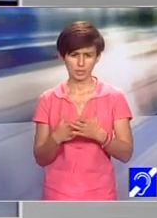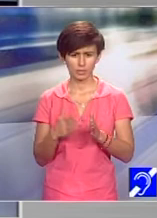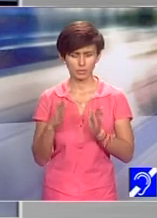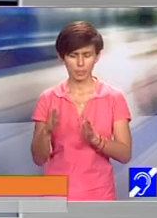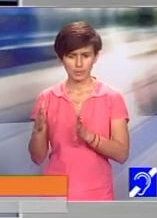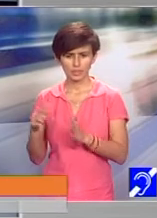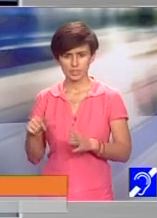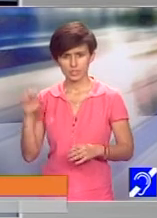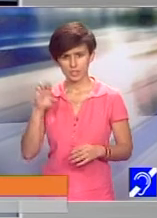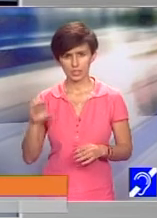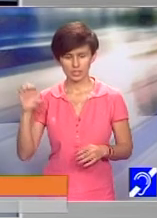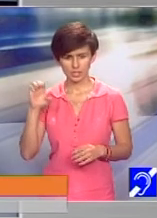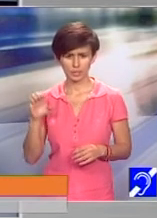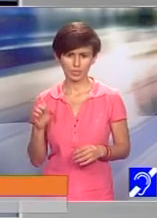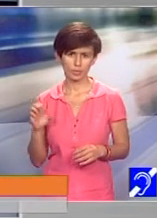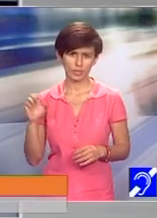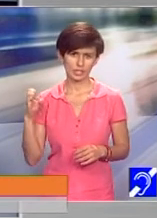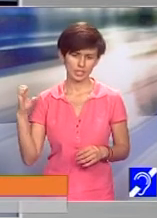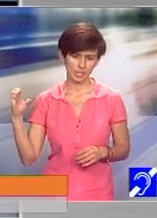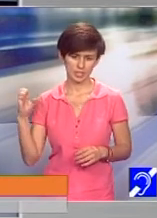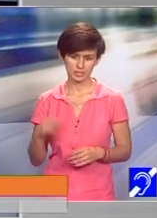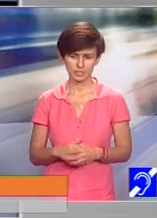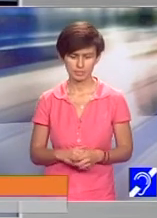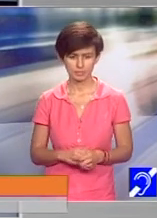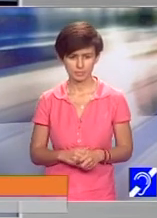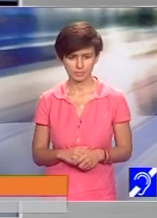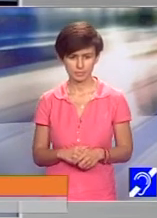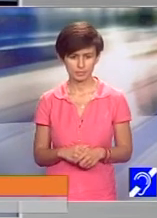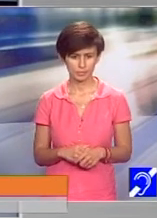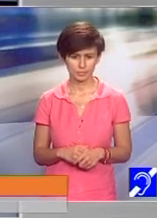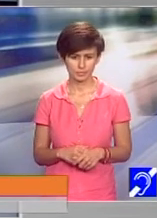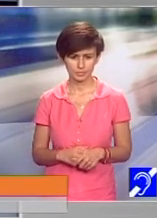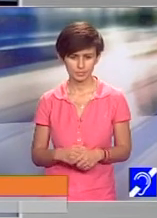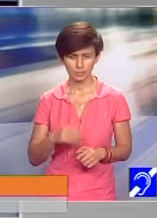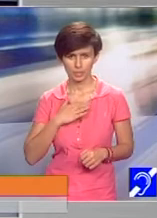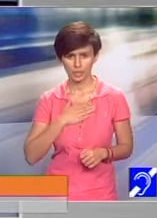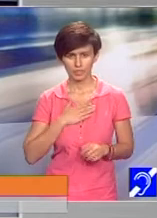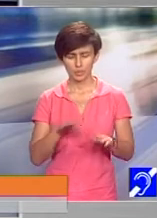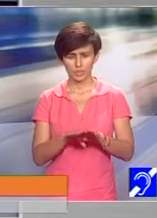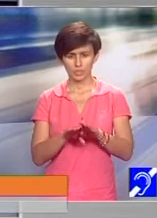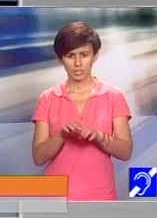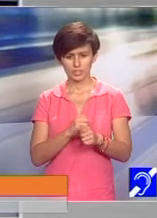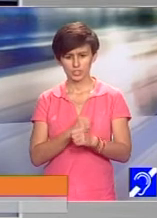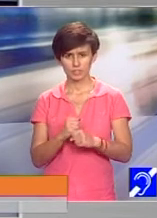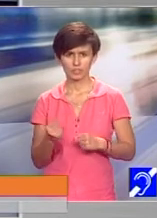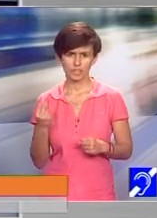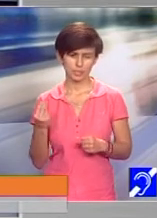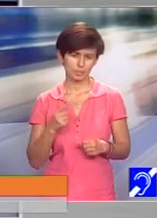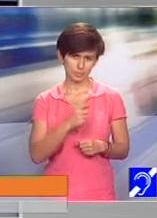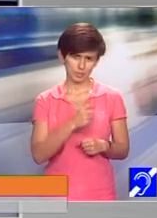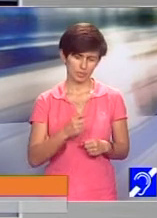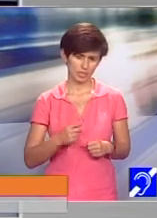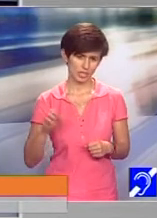de Europa de Est, avem colegi foarte buni pe proiecte europene